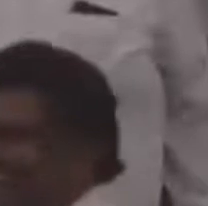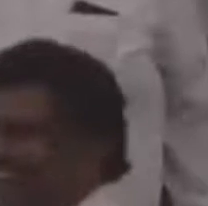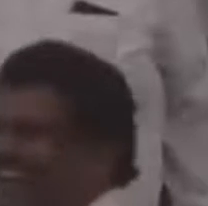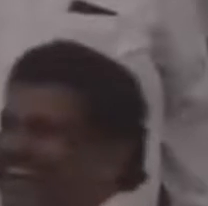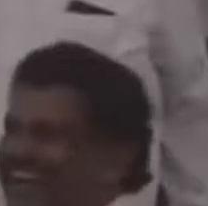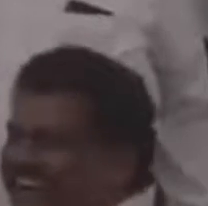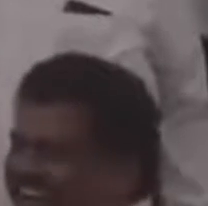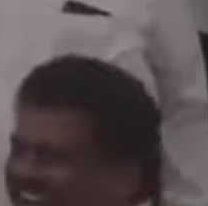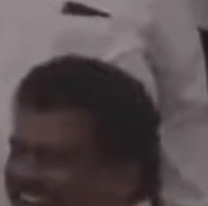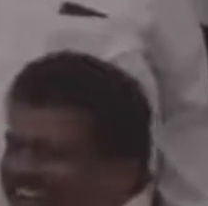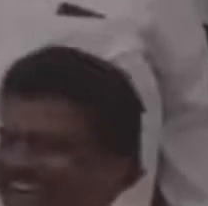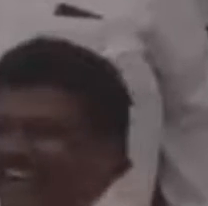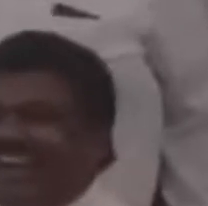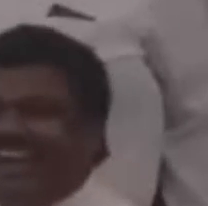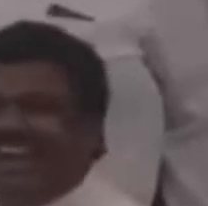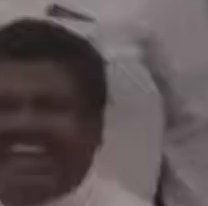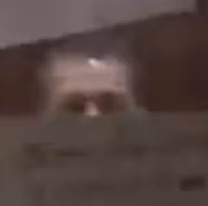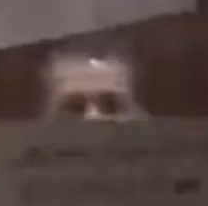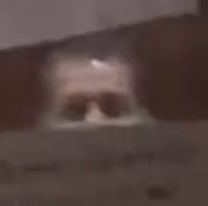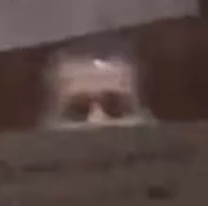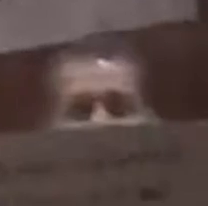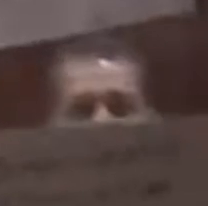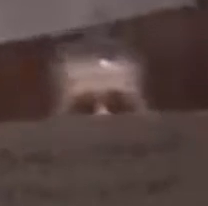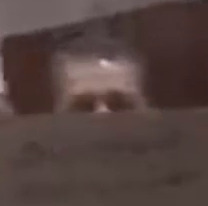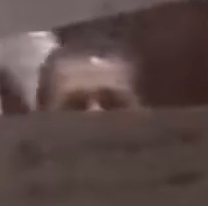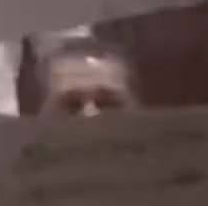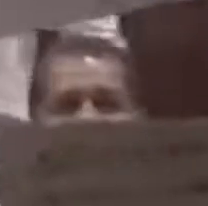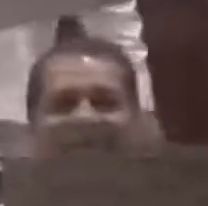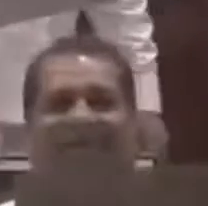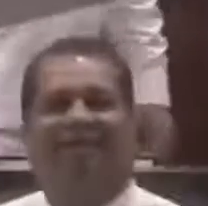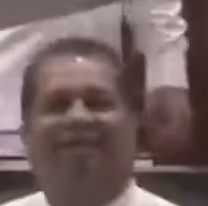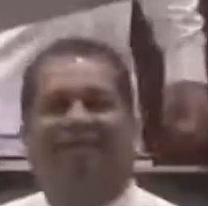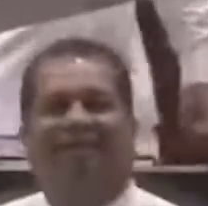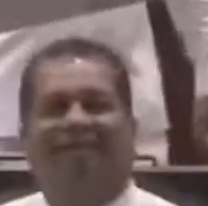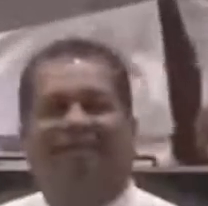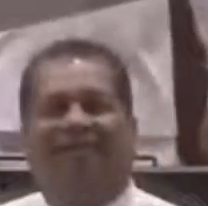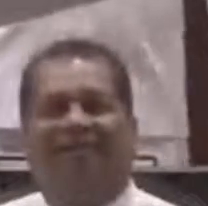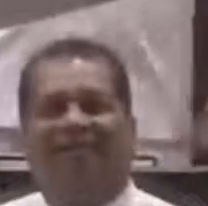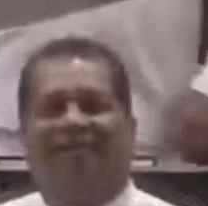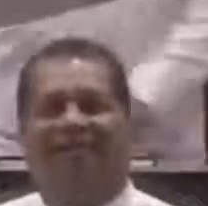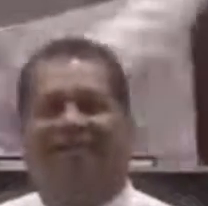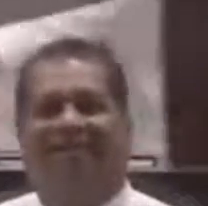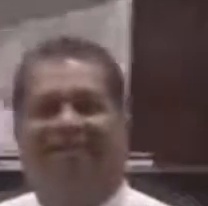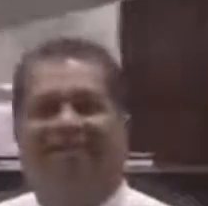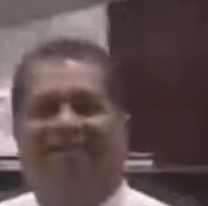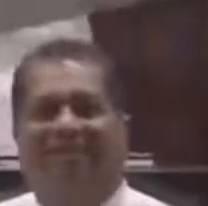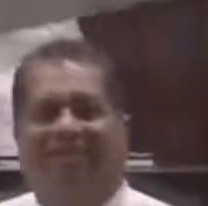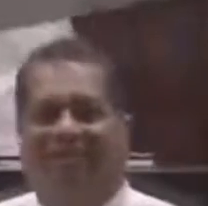සභාවේ හෙට දිනේ පෙරවරු 9:30 දක්වා කල්තබුන් ලැබේ.